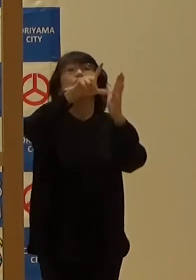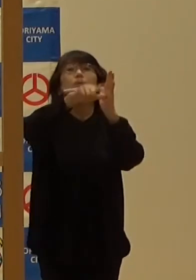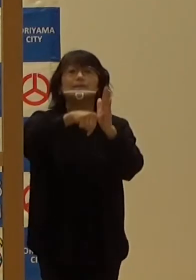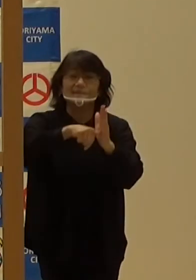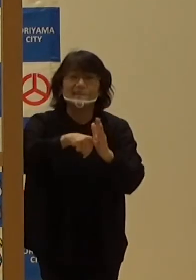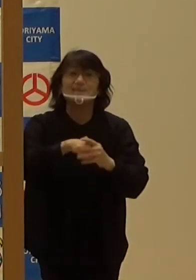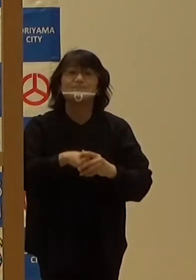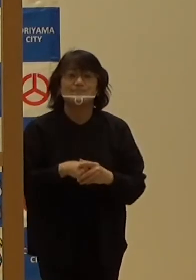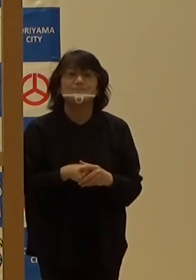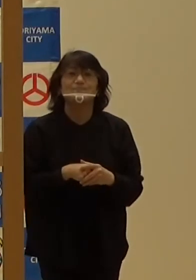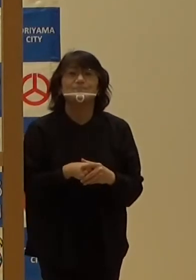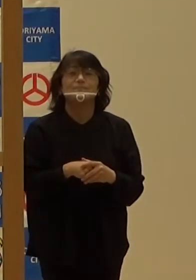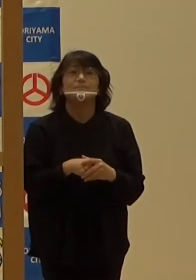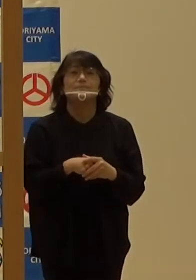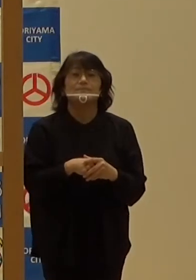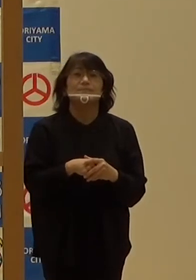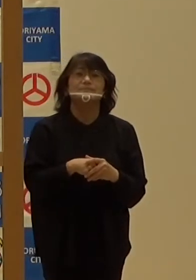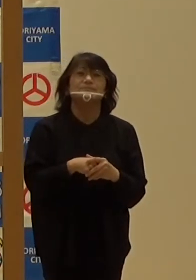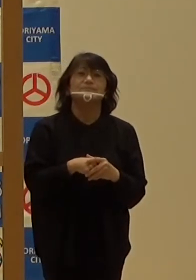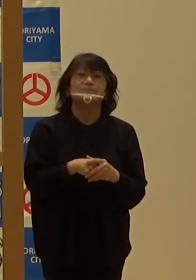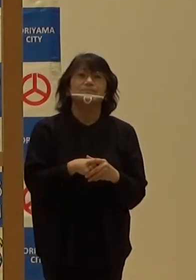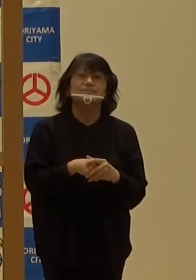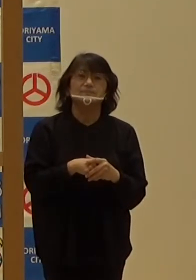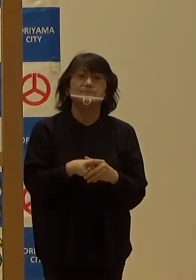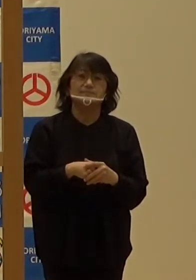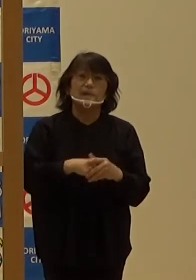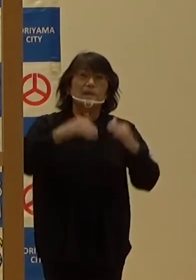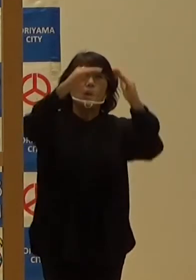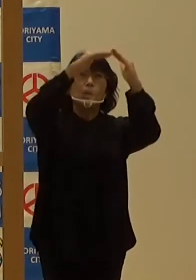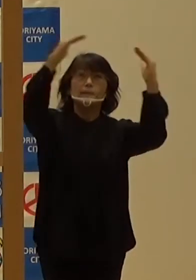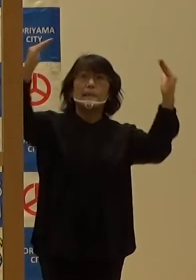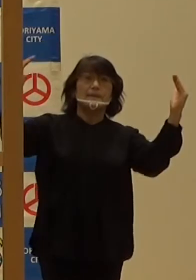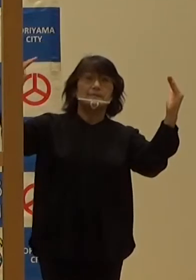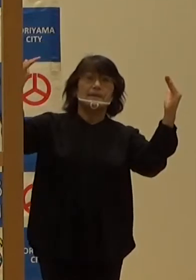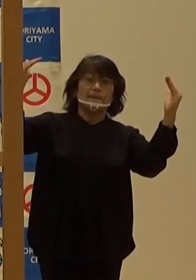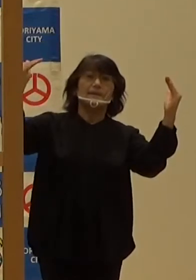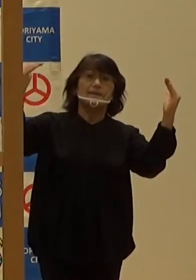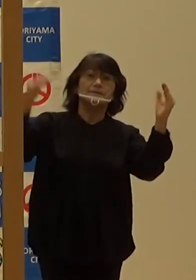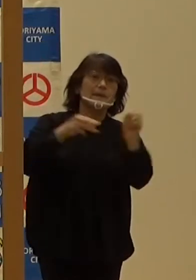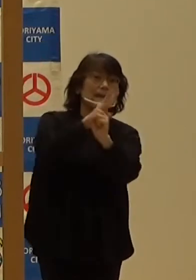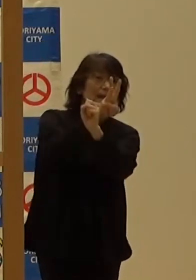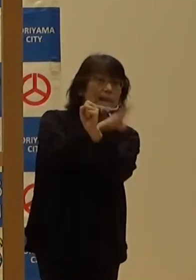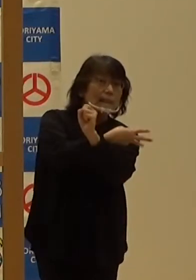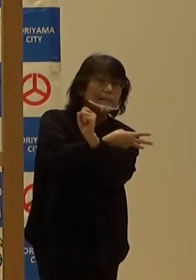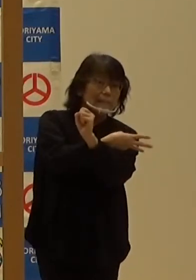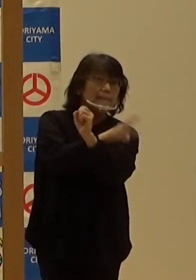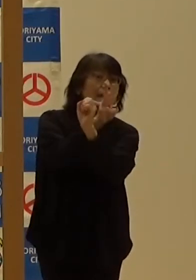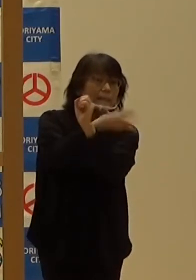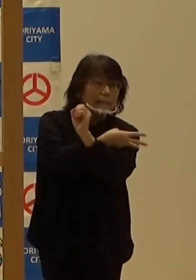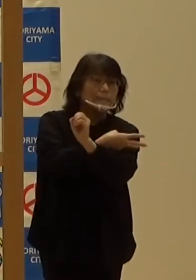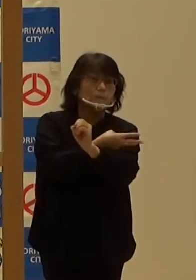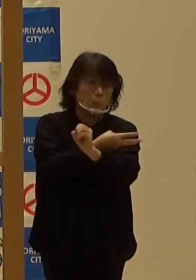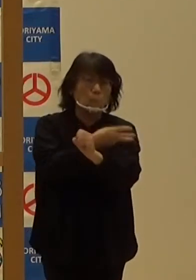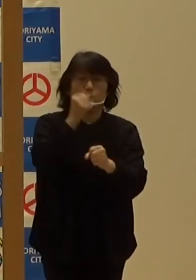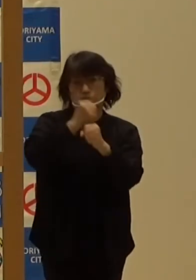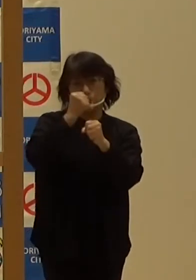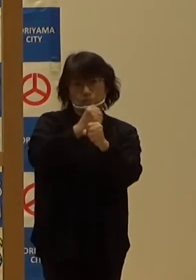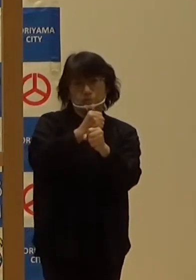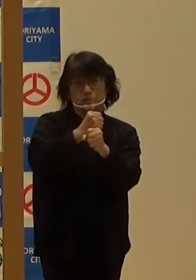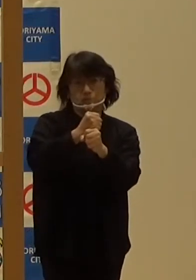そういうものを含めて大屋根ということで、まあ、一時的にこう暑さをしのげる場所であったりと